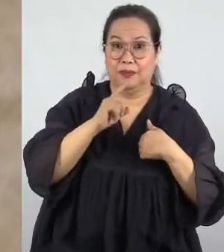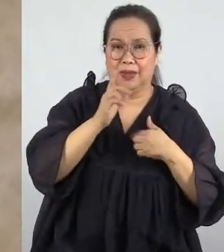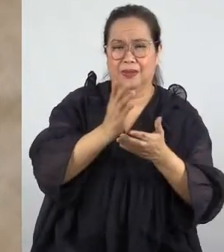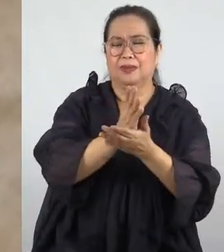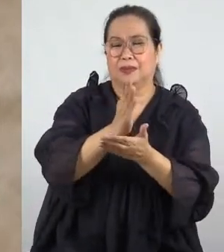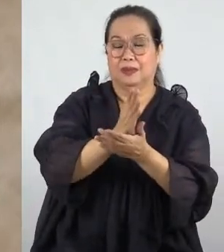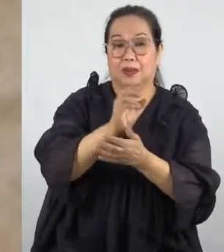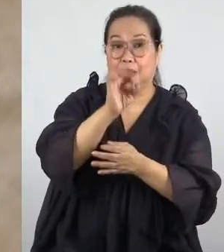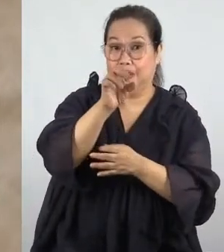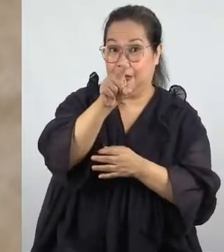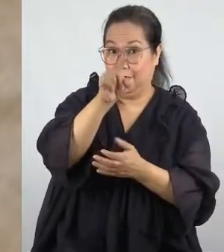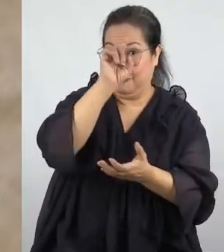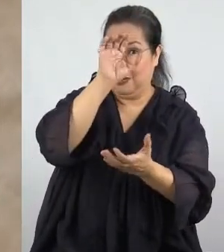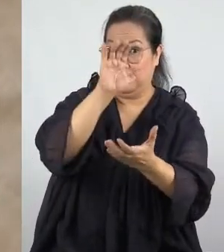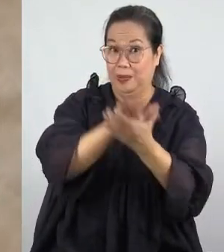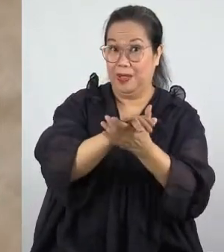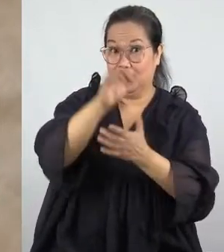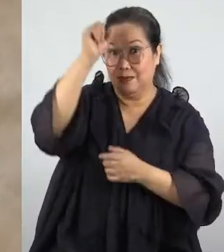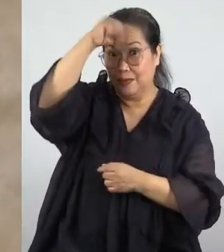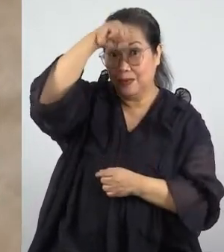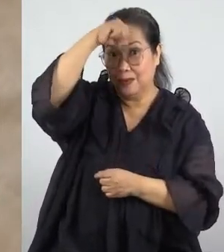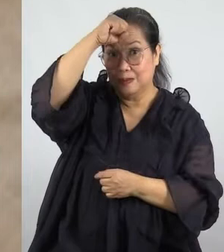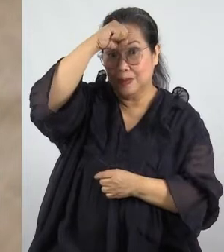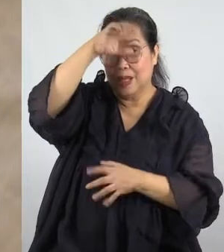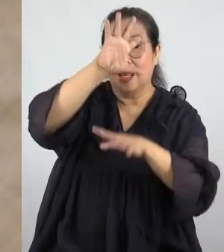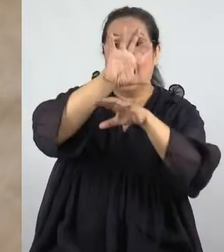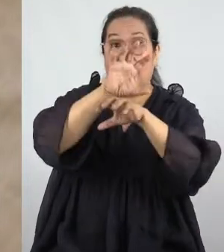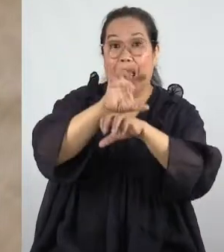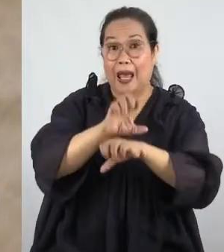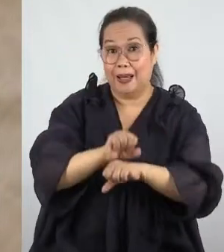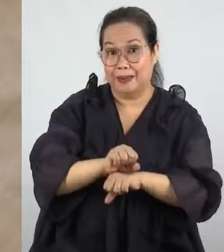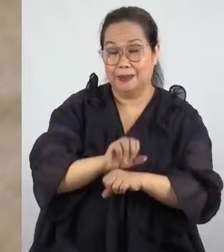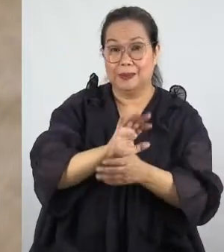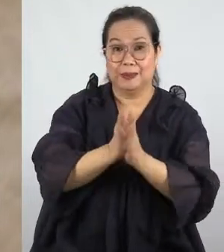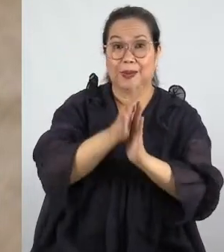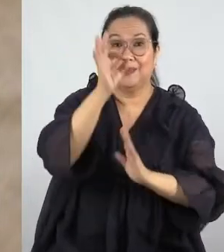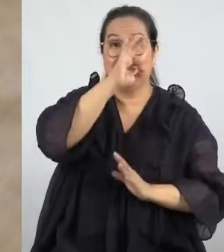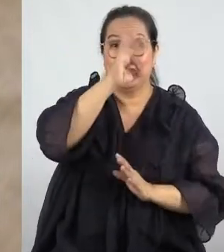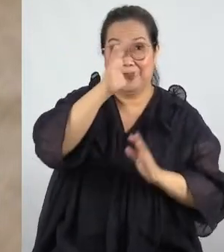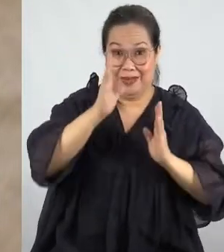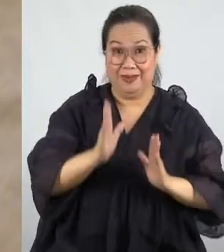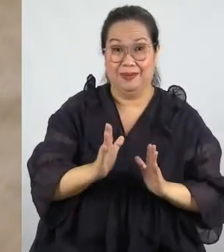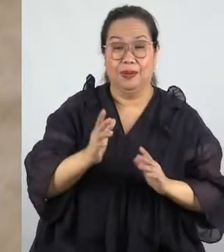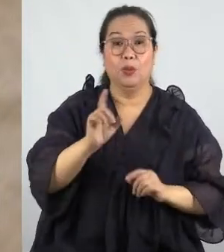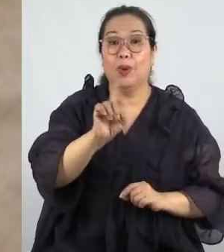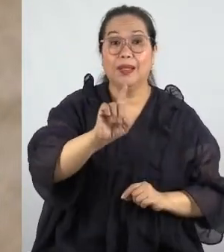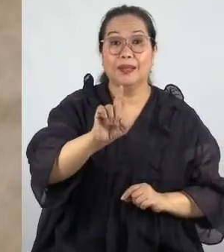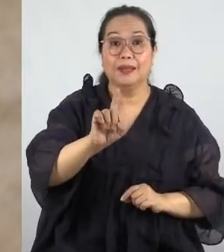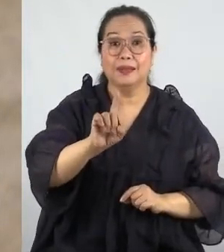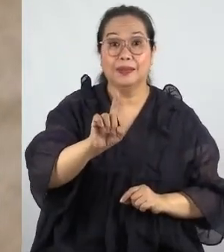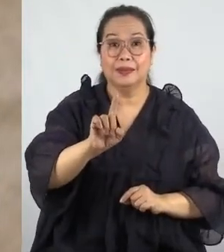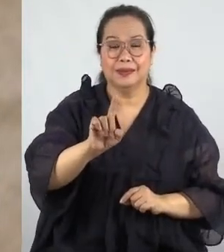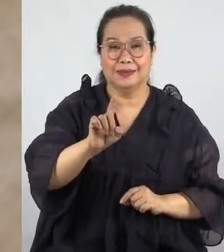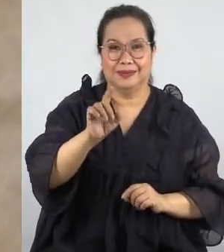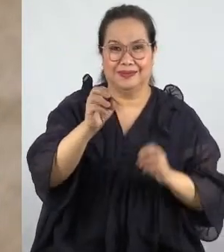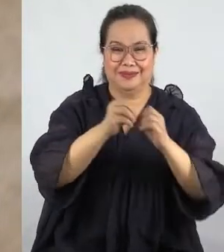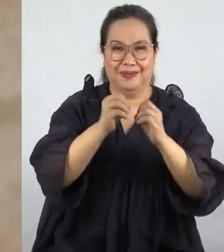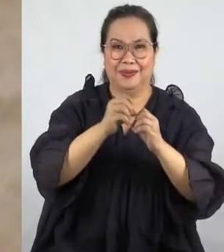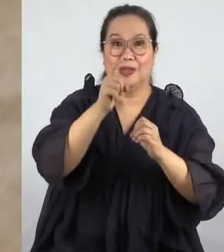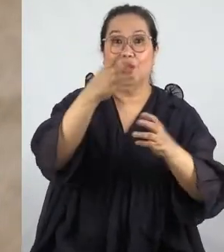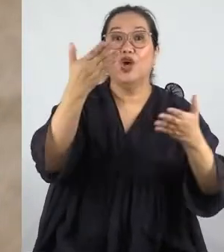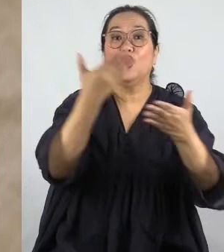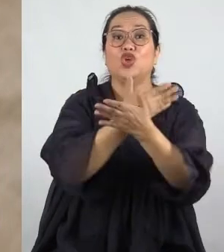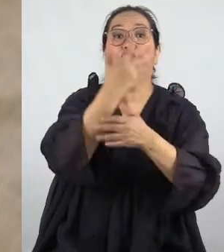pag naniniwala pa rin tayo sa mga superstition at pamahiin, marami tayo, mga Pilipino, hindi ba? Lalo na, pag